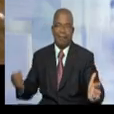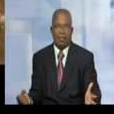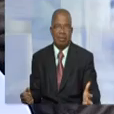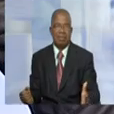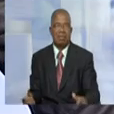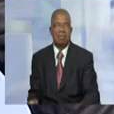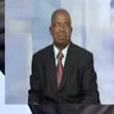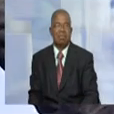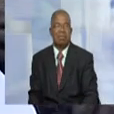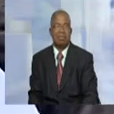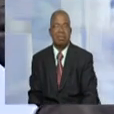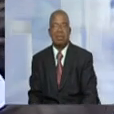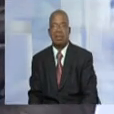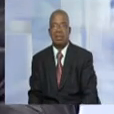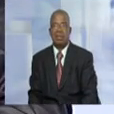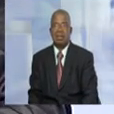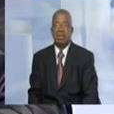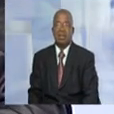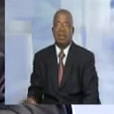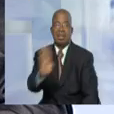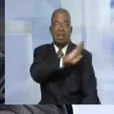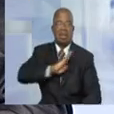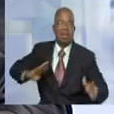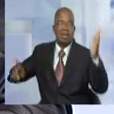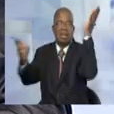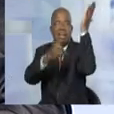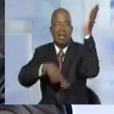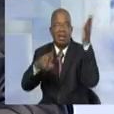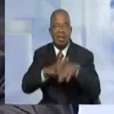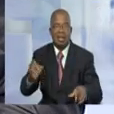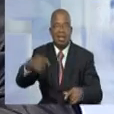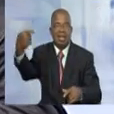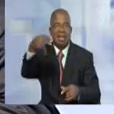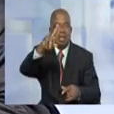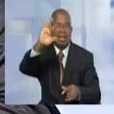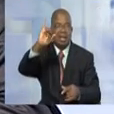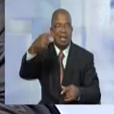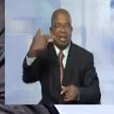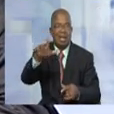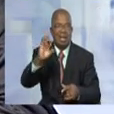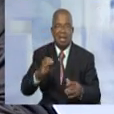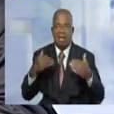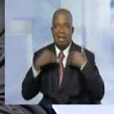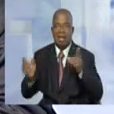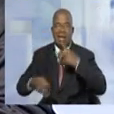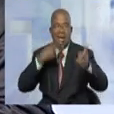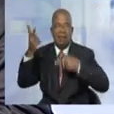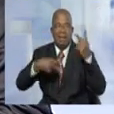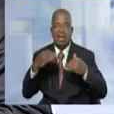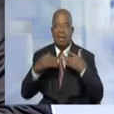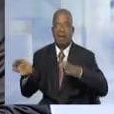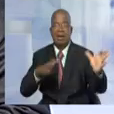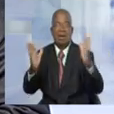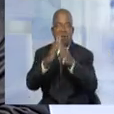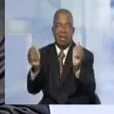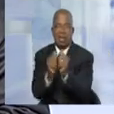Boisflay. Le conseil régional de Diglo a initié une rencontre avec le corps préfectoral et les responsables du